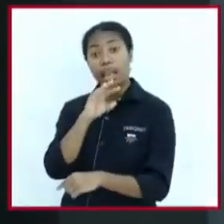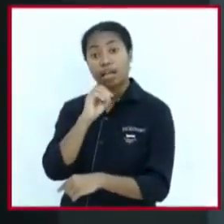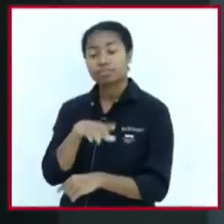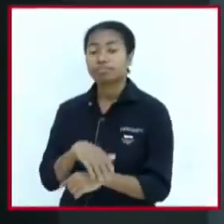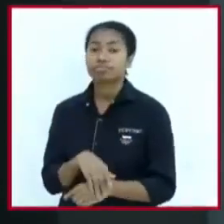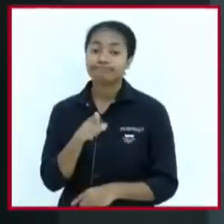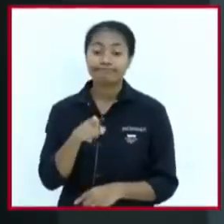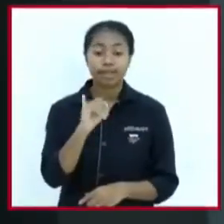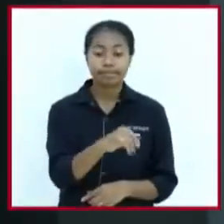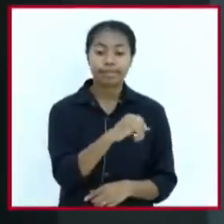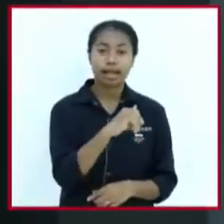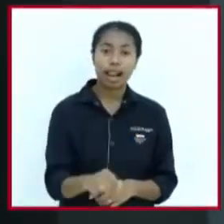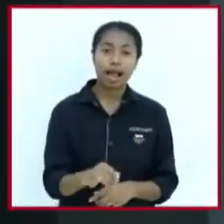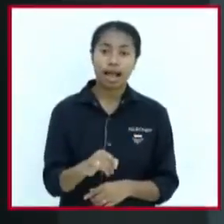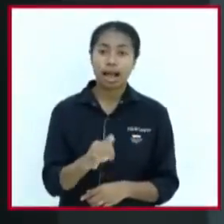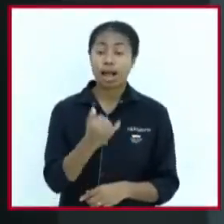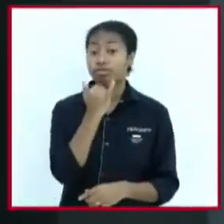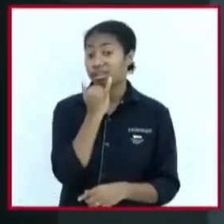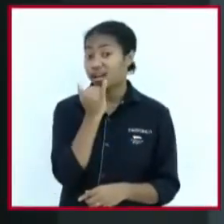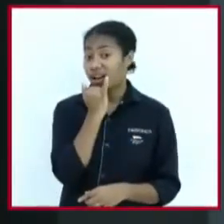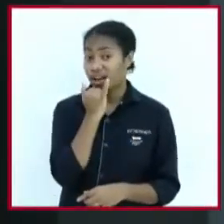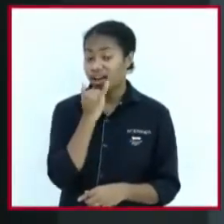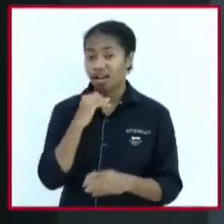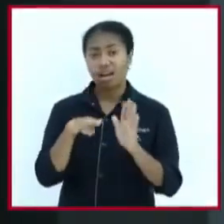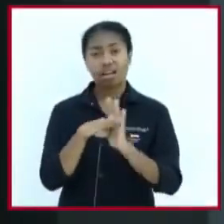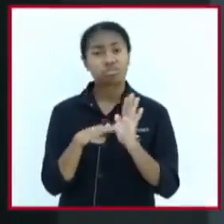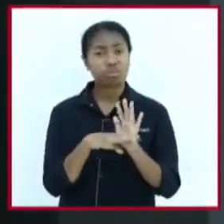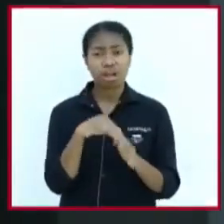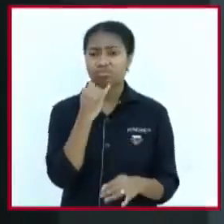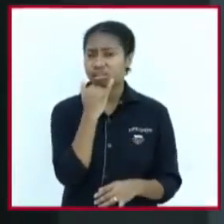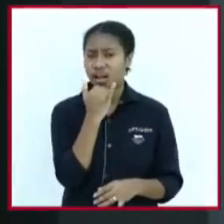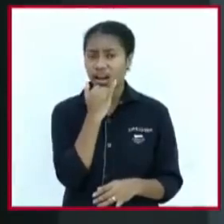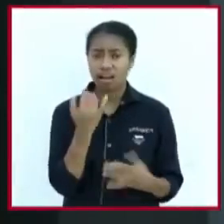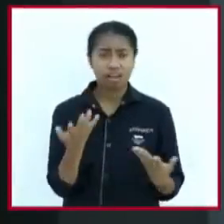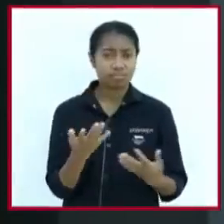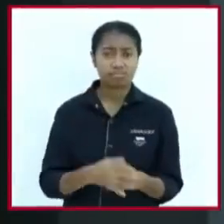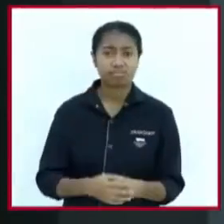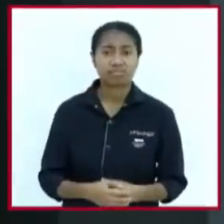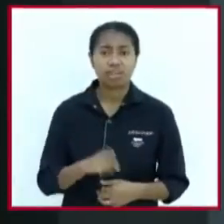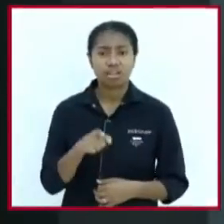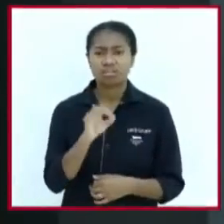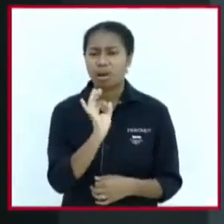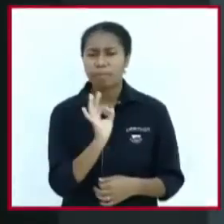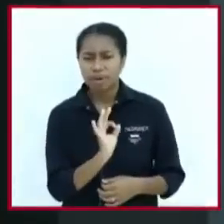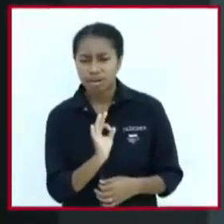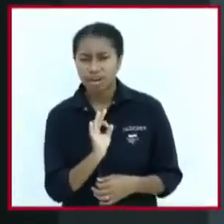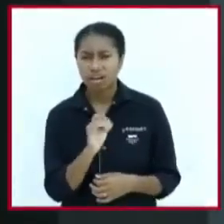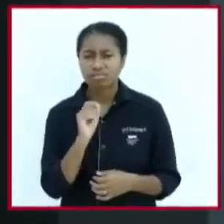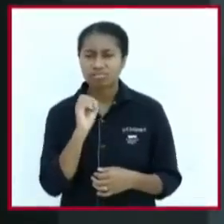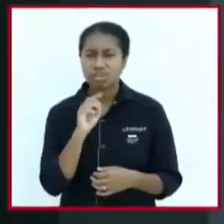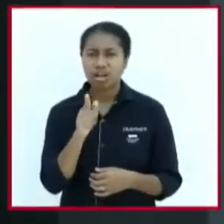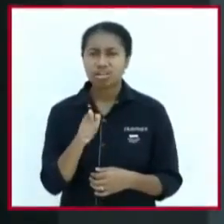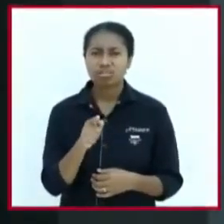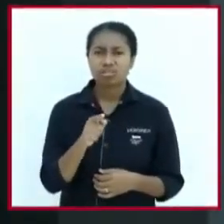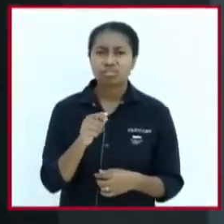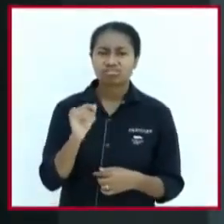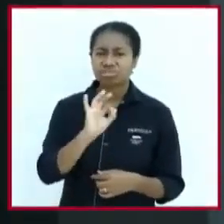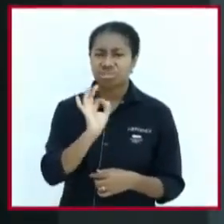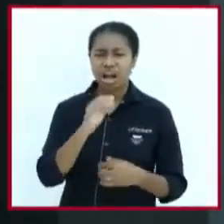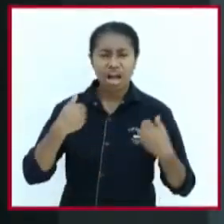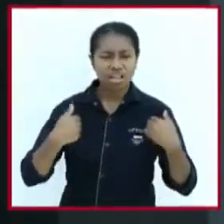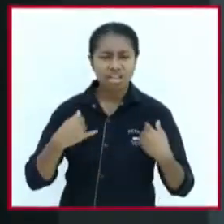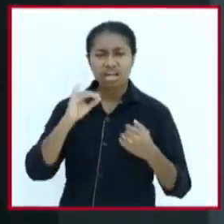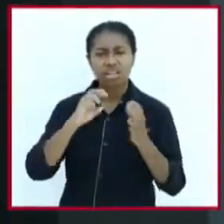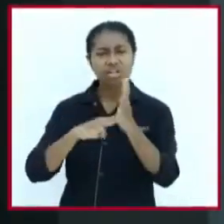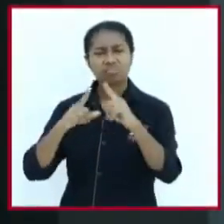Yesus itu dari suku Yehuda dan tentang Suku yang udah tidak pernah dikatakan ada Imam satupun lalu sekarang kalian mau bilang Yusuf imam